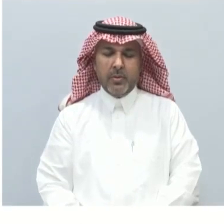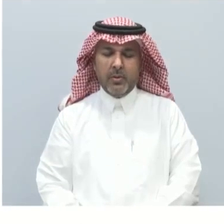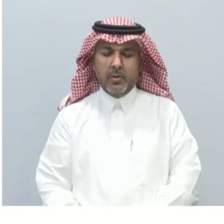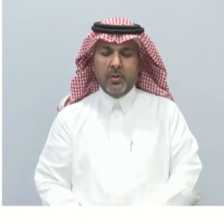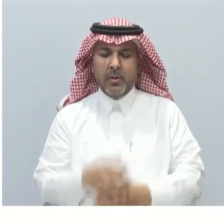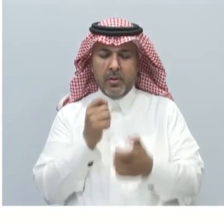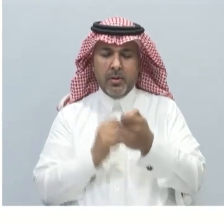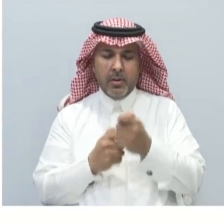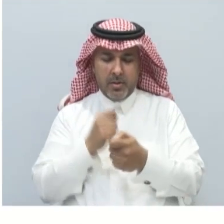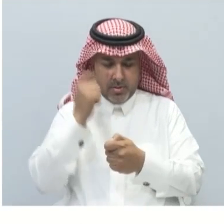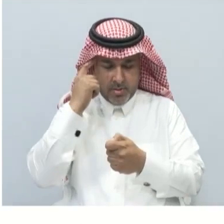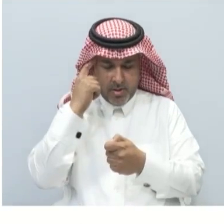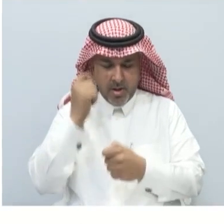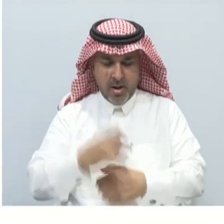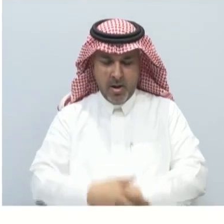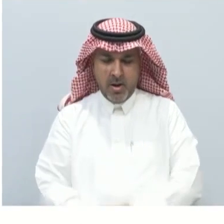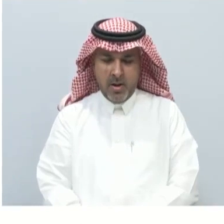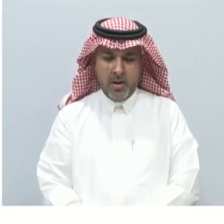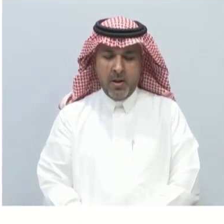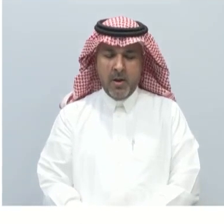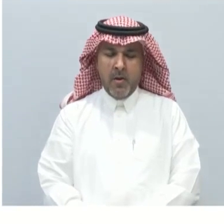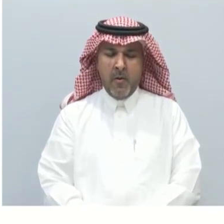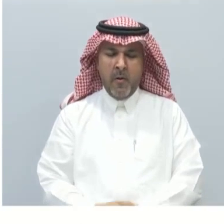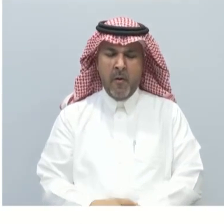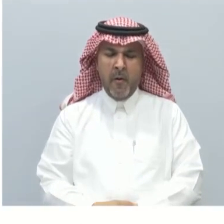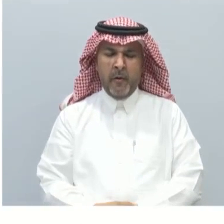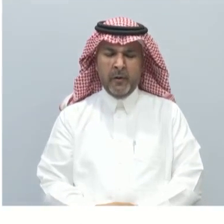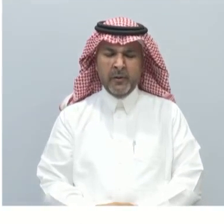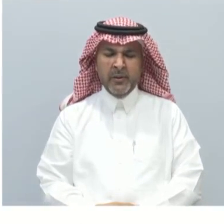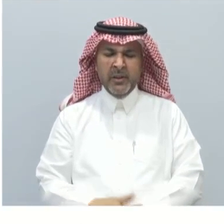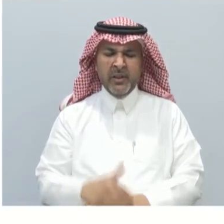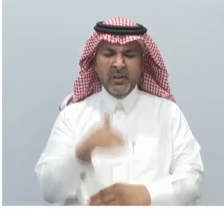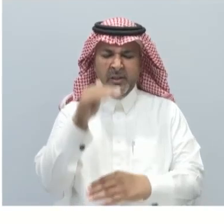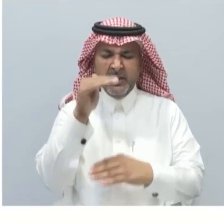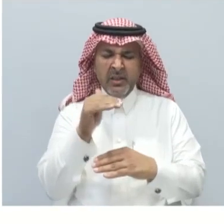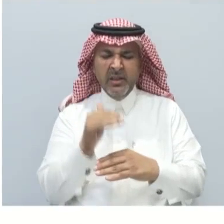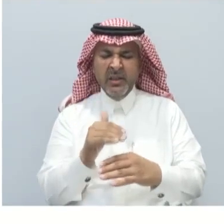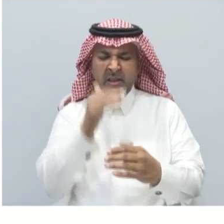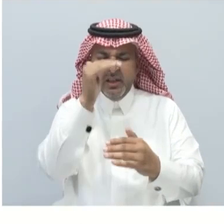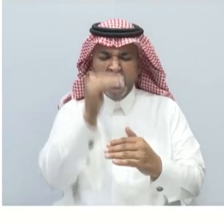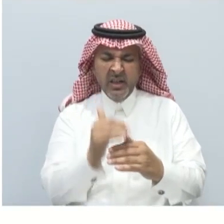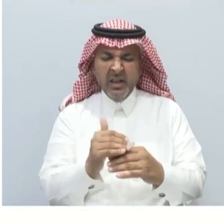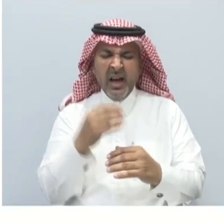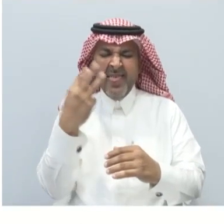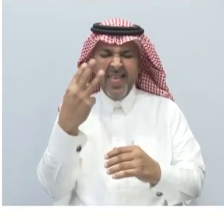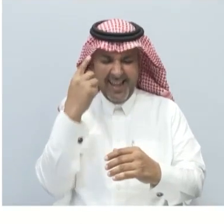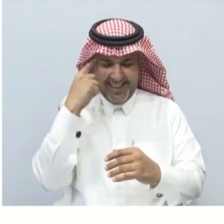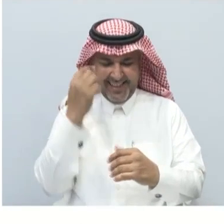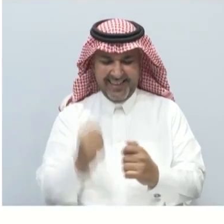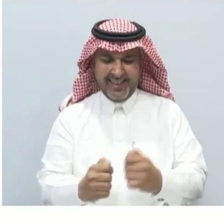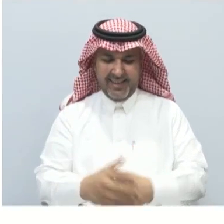انسحاب راسي نحو الاسفل بمقدار